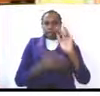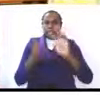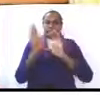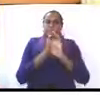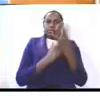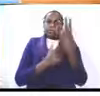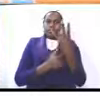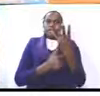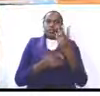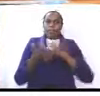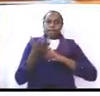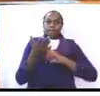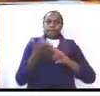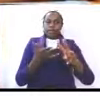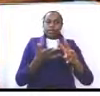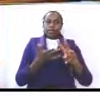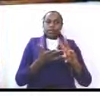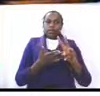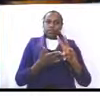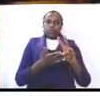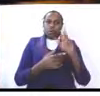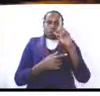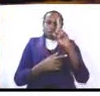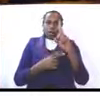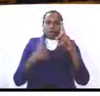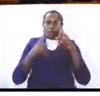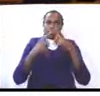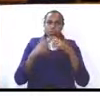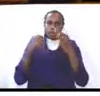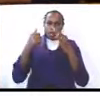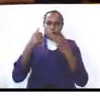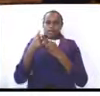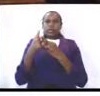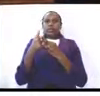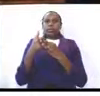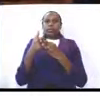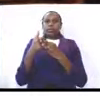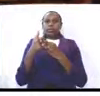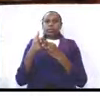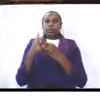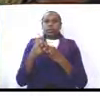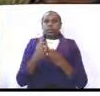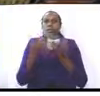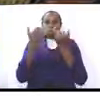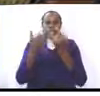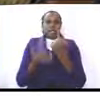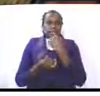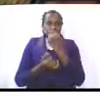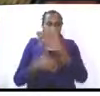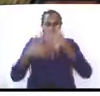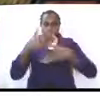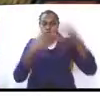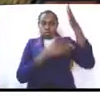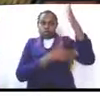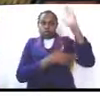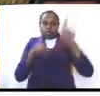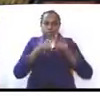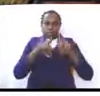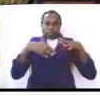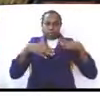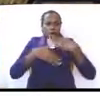4 kuanzia 1 hadi 8. Na kuagiza mbele za Mungu na mbele